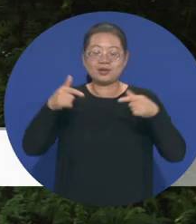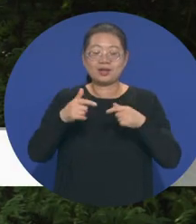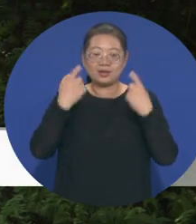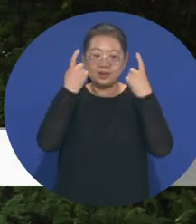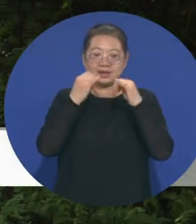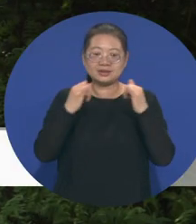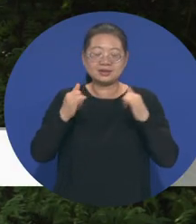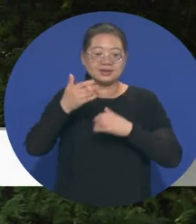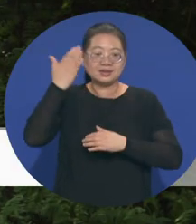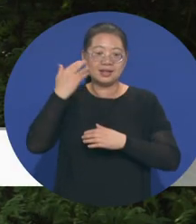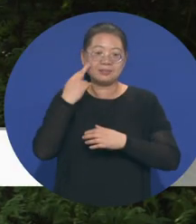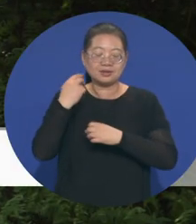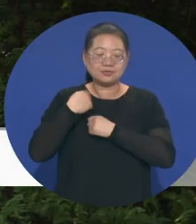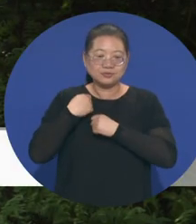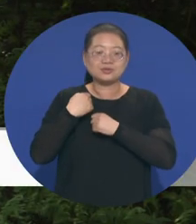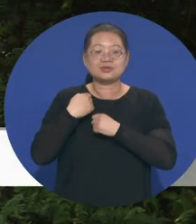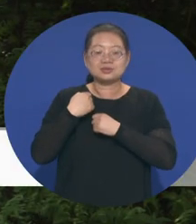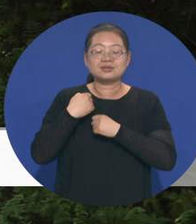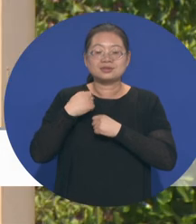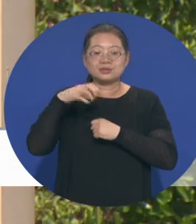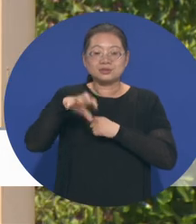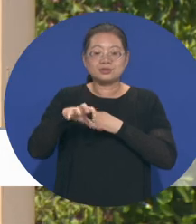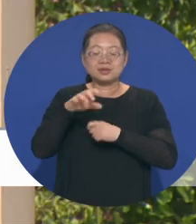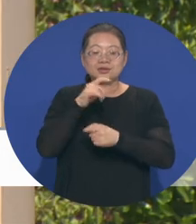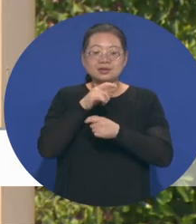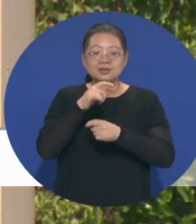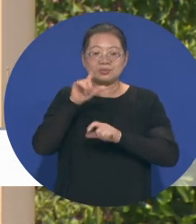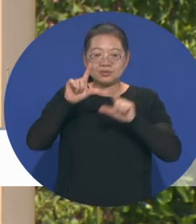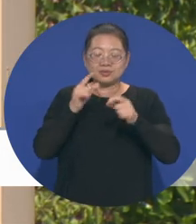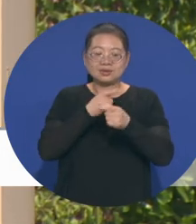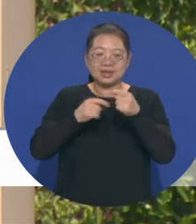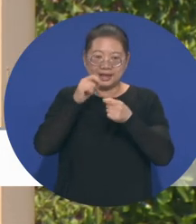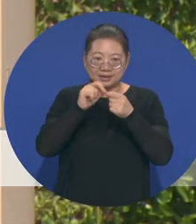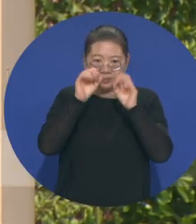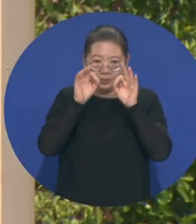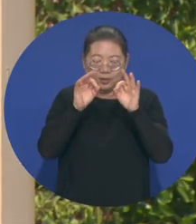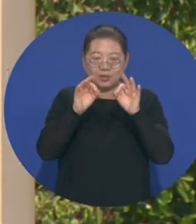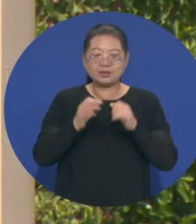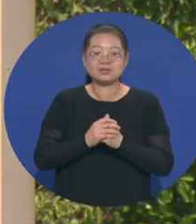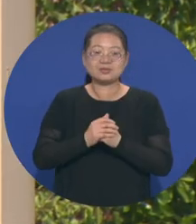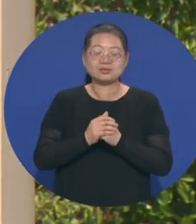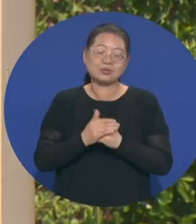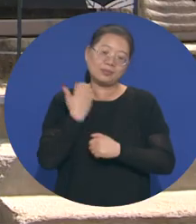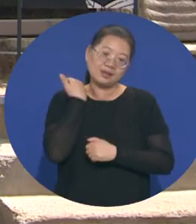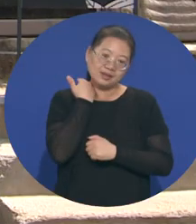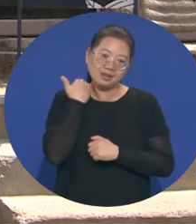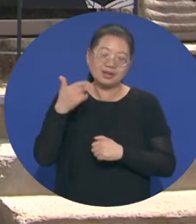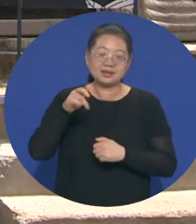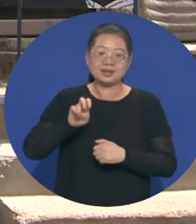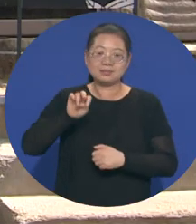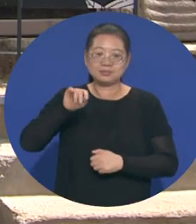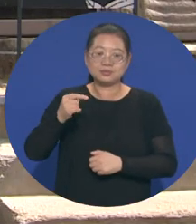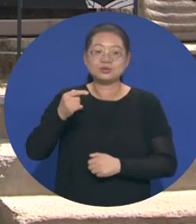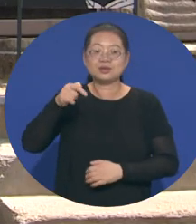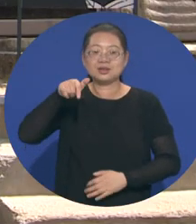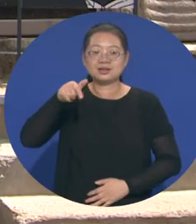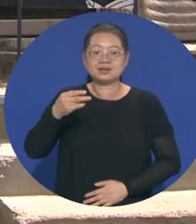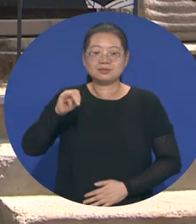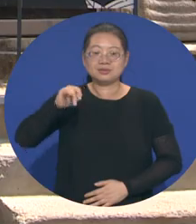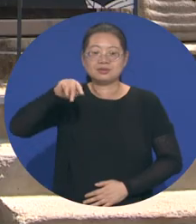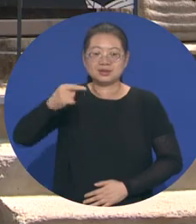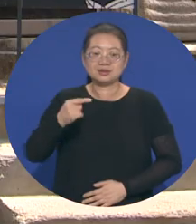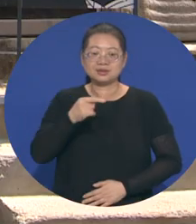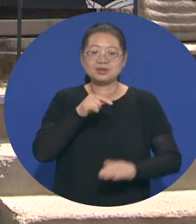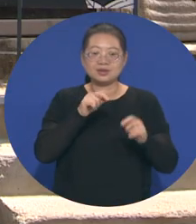관광객들은 옛 미군 기재 흔적을 더 가깝게 둘러보고 그동안 볼 수 없었던 캠프그리브스의 장소 구석구석을